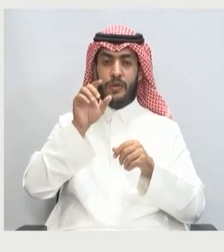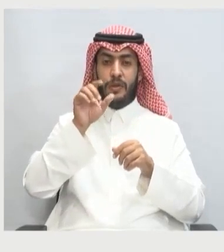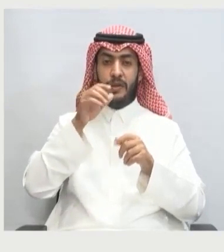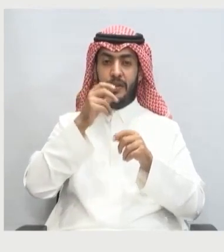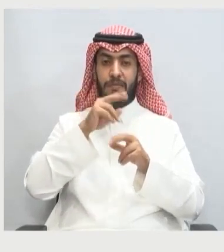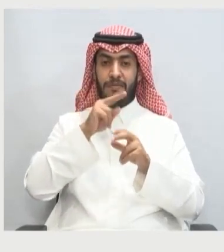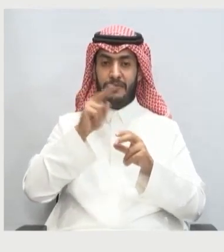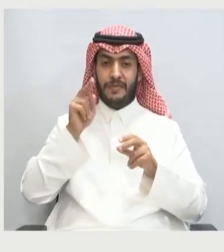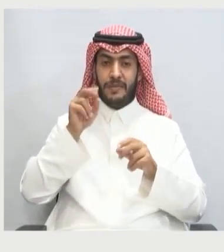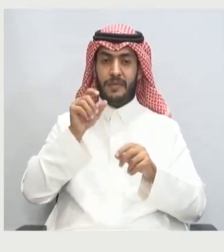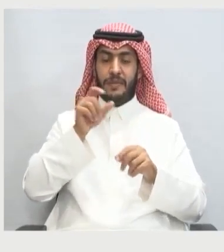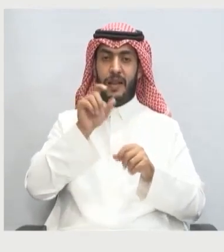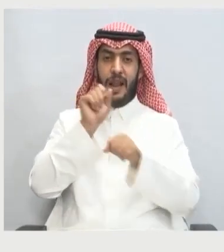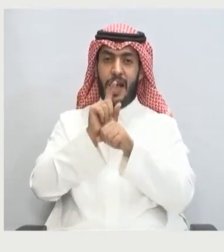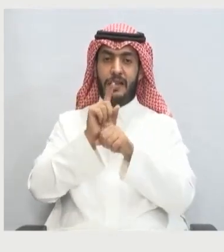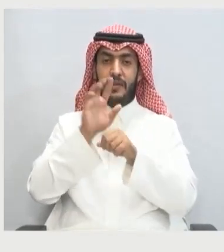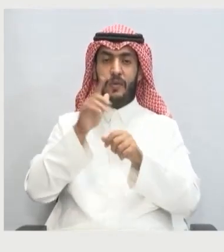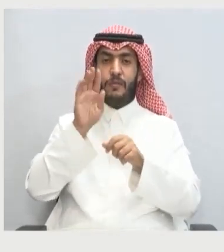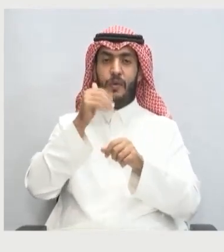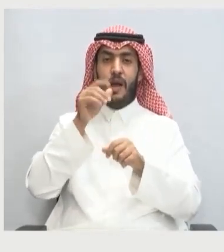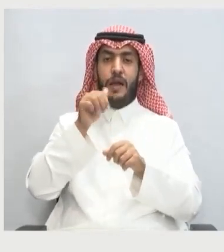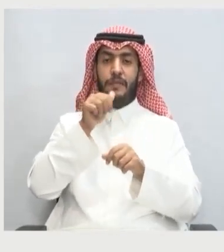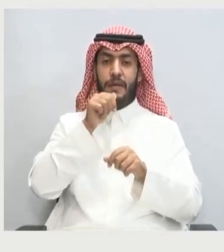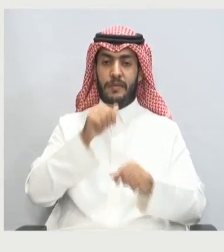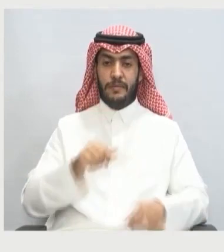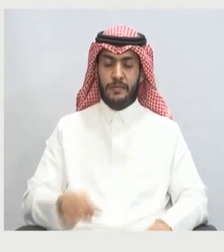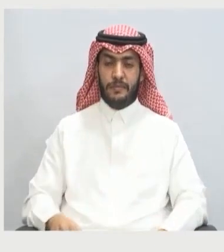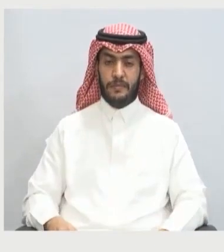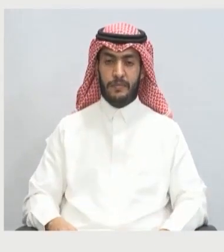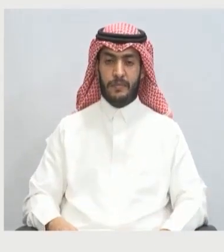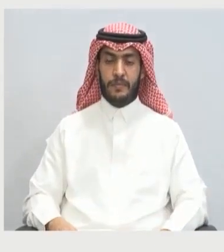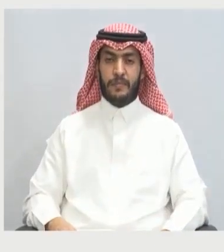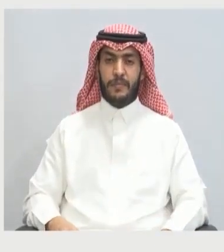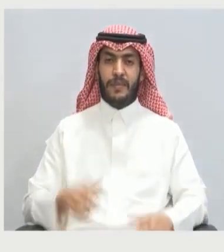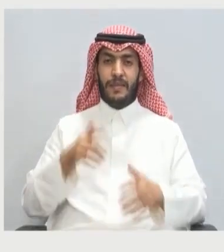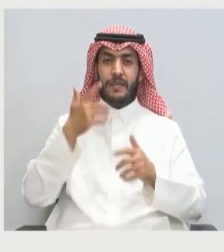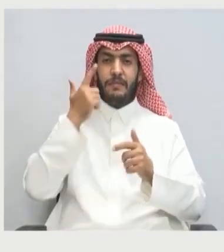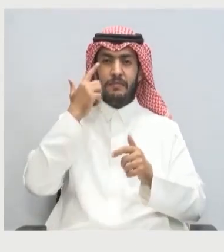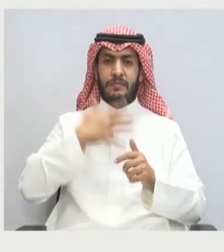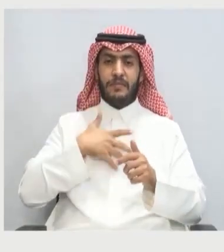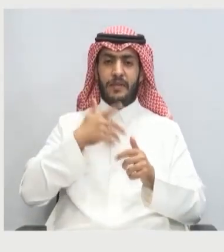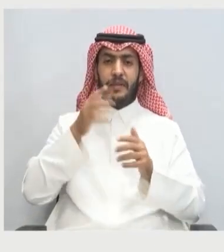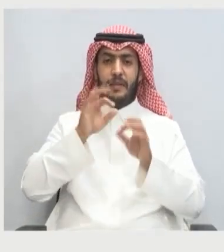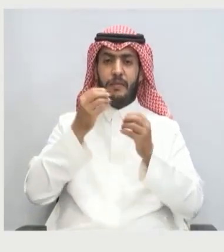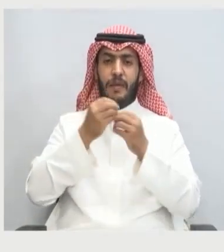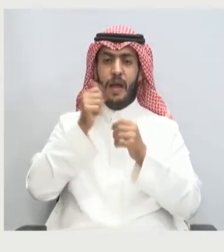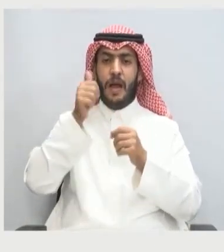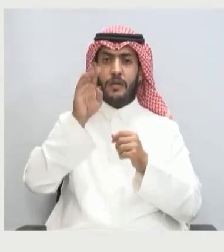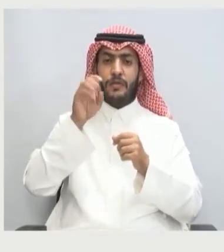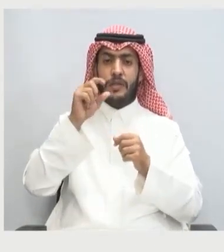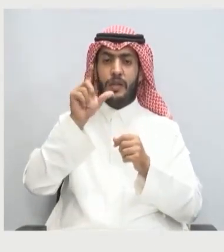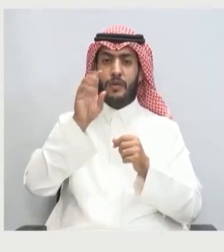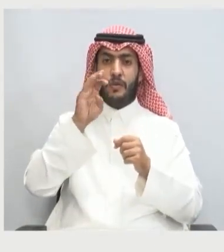اعطاني النيتروجين الغاز وبخار الماء تامل التفاعل بين اول اكسيد